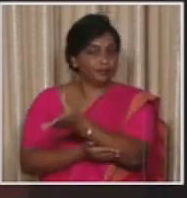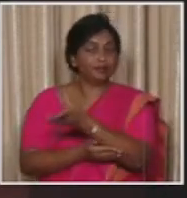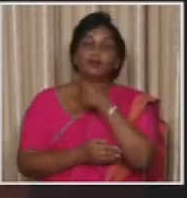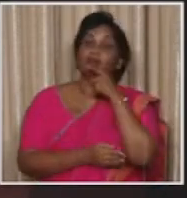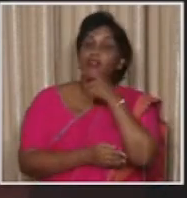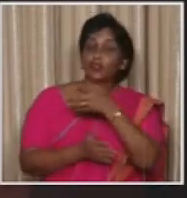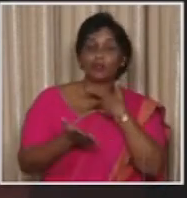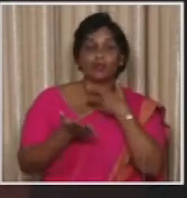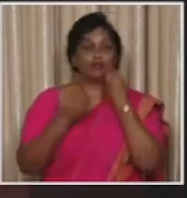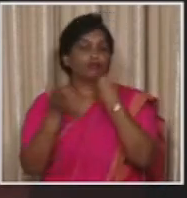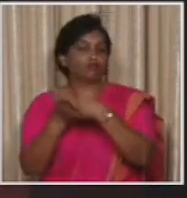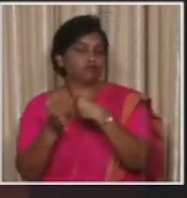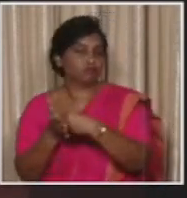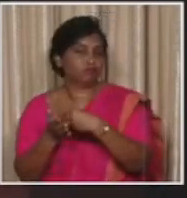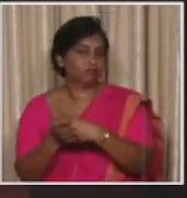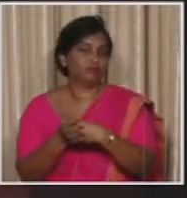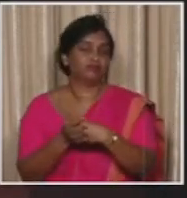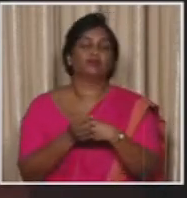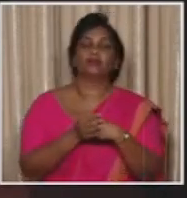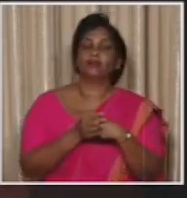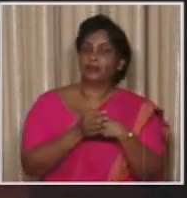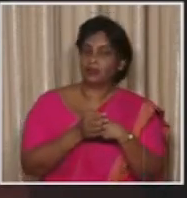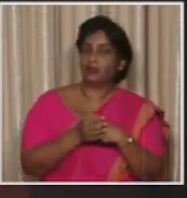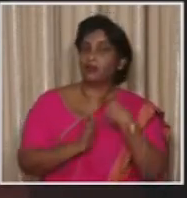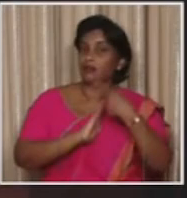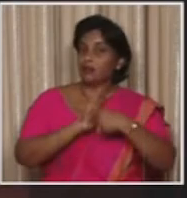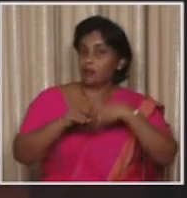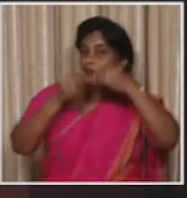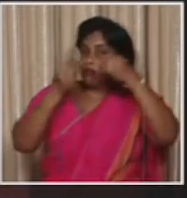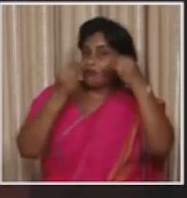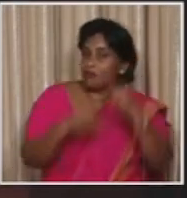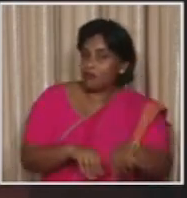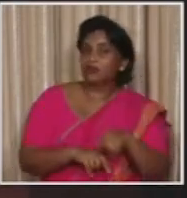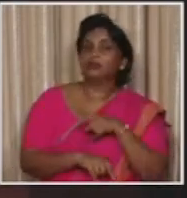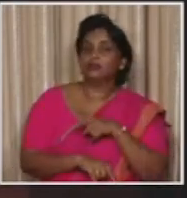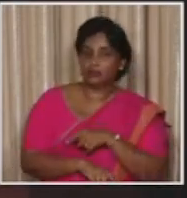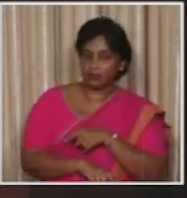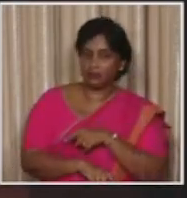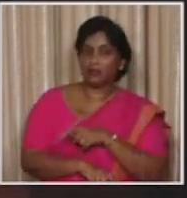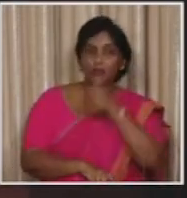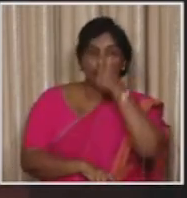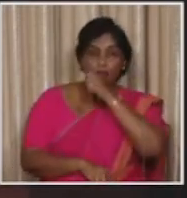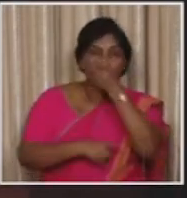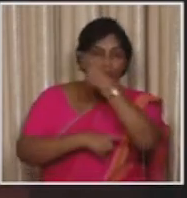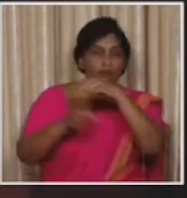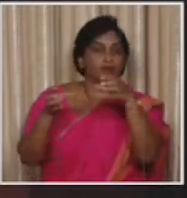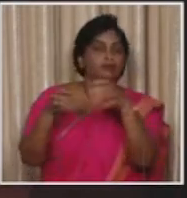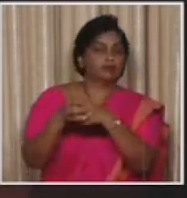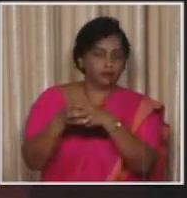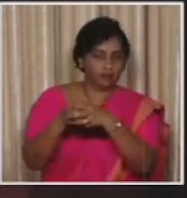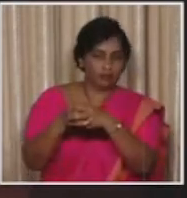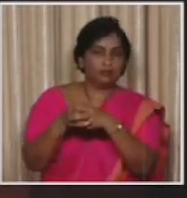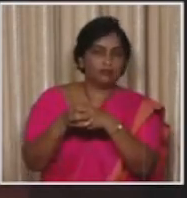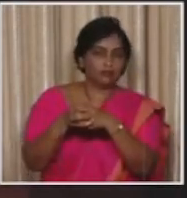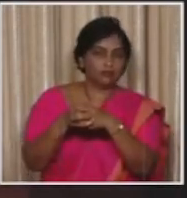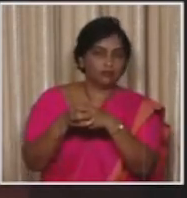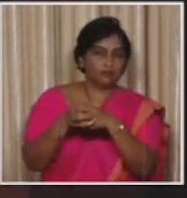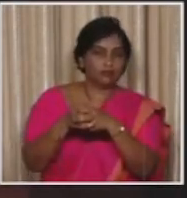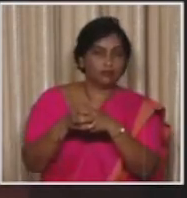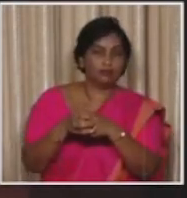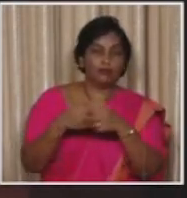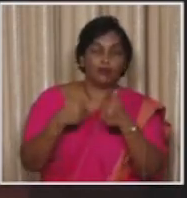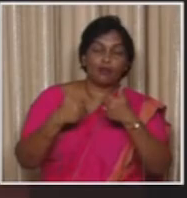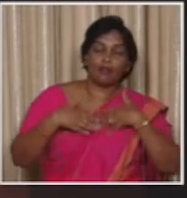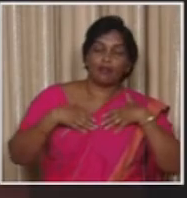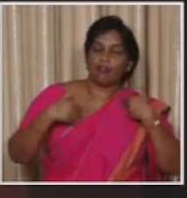අයව සාතු සප්පායම් කරලා රට බංකොලොත් කරපු ඒ හොර කල්ලියත් එක්ක මොදු සමය